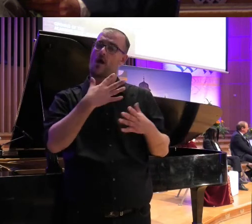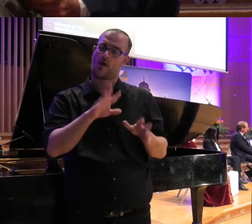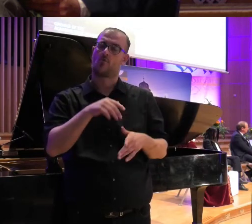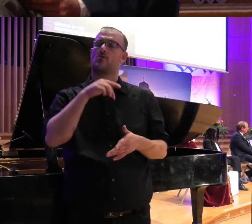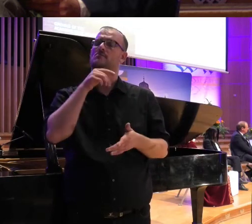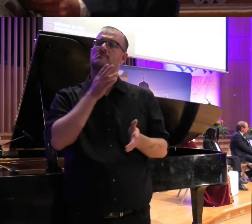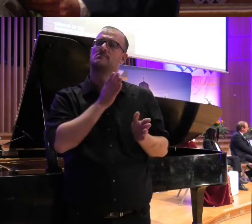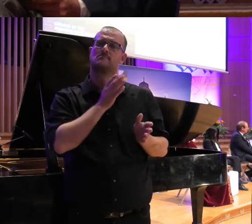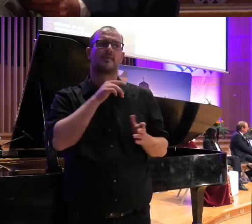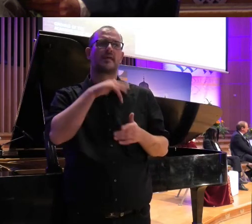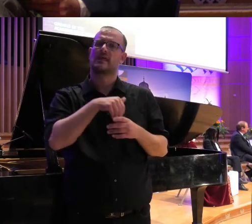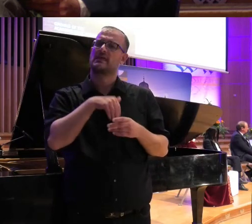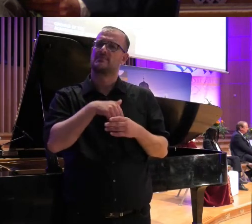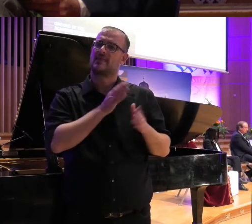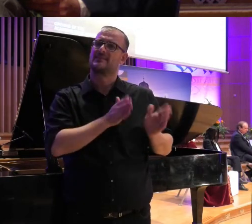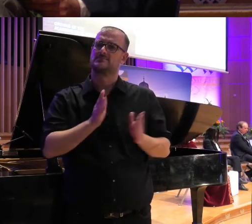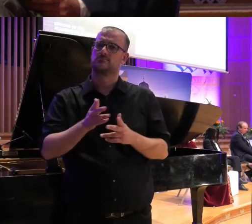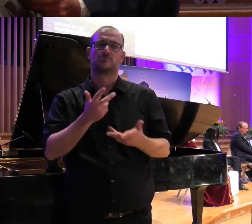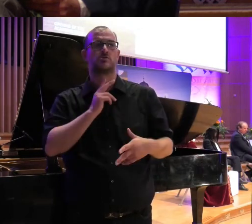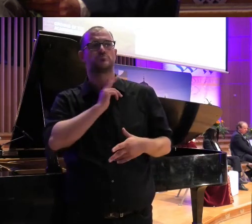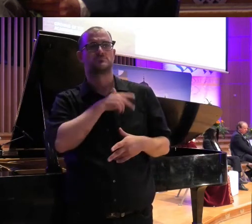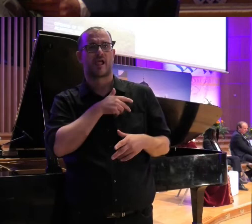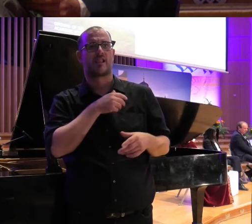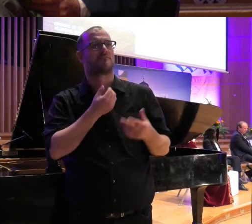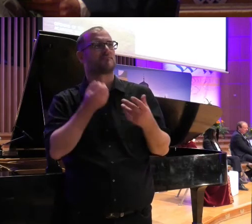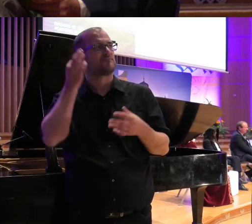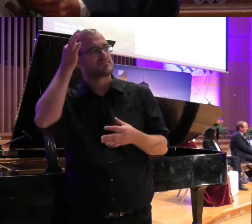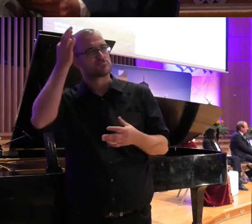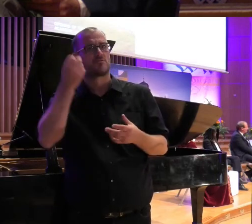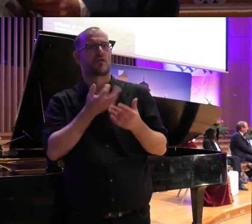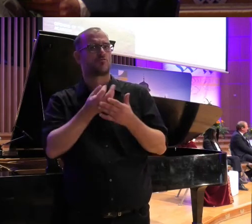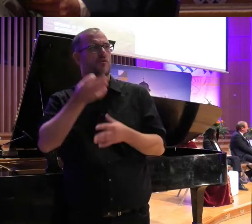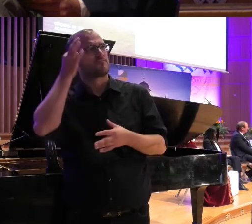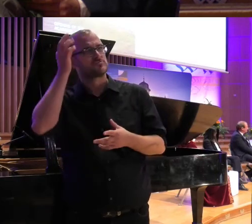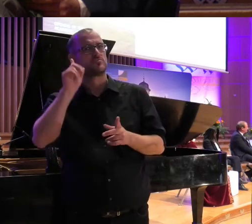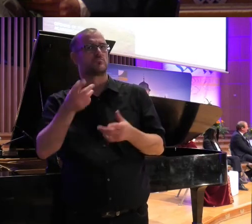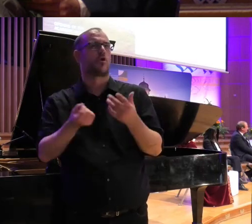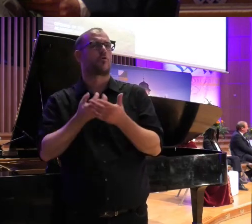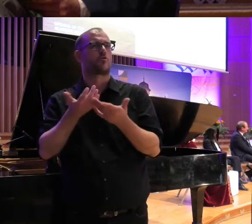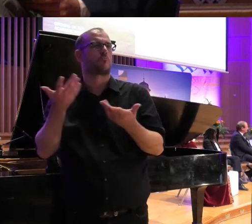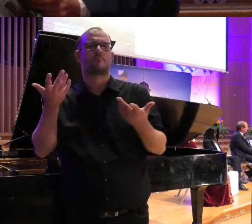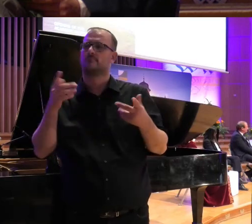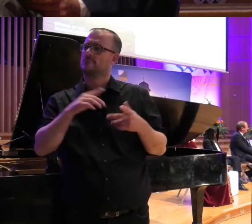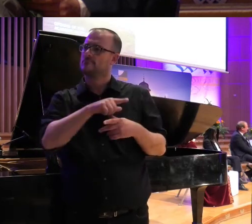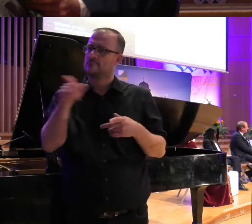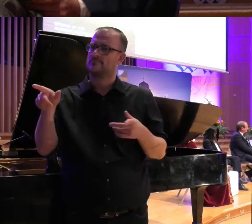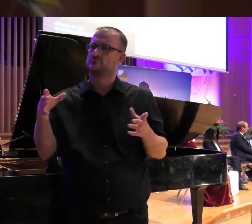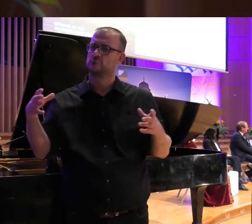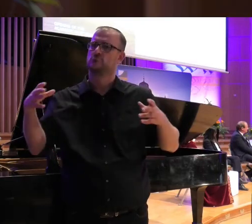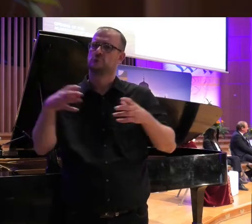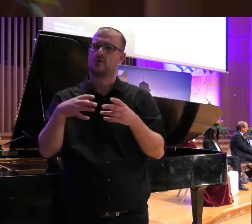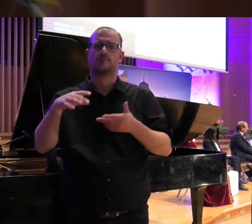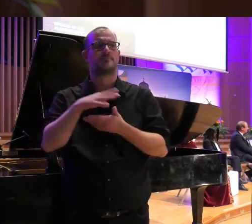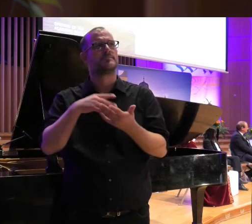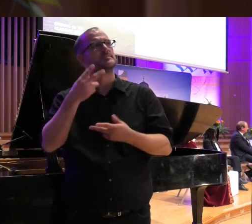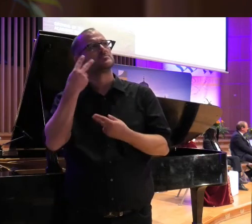wird, Forschende aus den Sozialwissenschaften, aus den Naturwissenschaften und Ökonomen, die sich vor allem mit Problemen